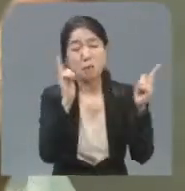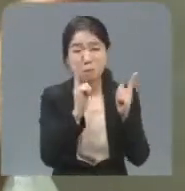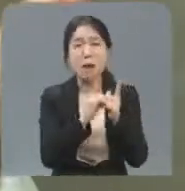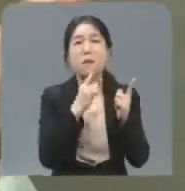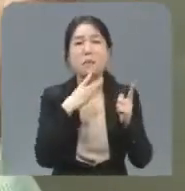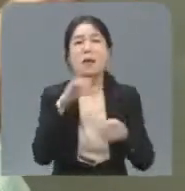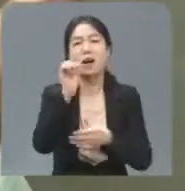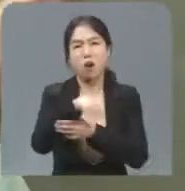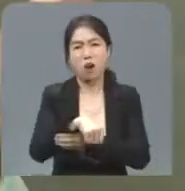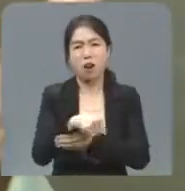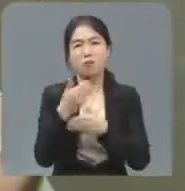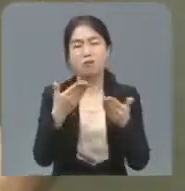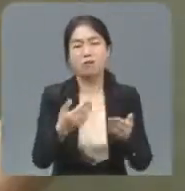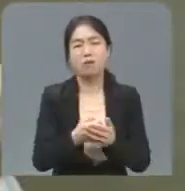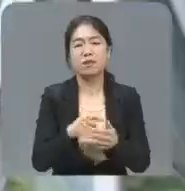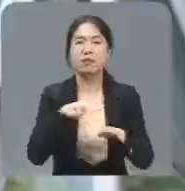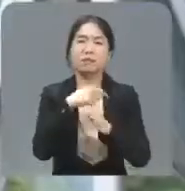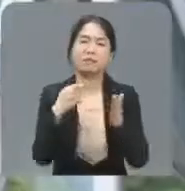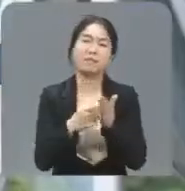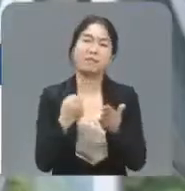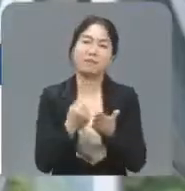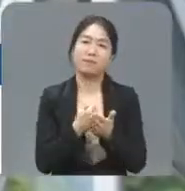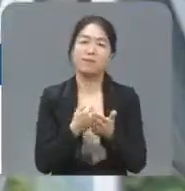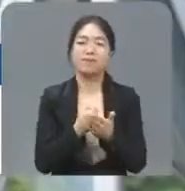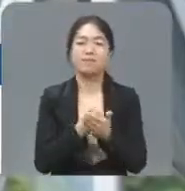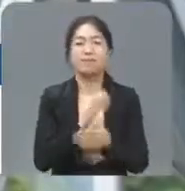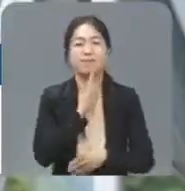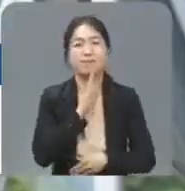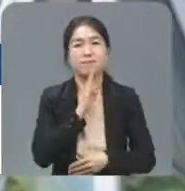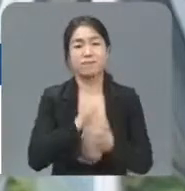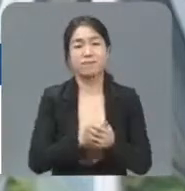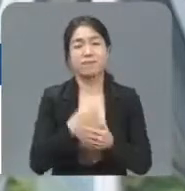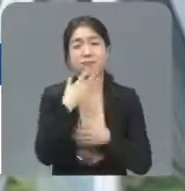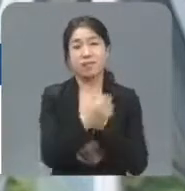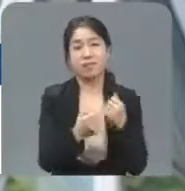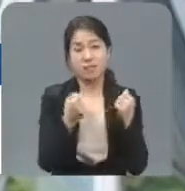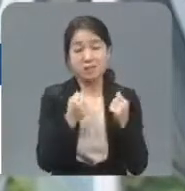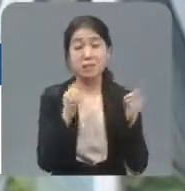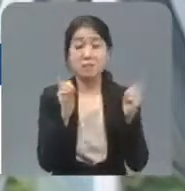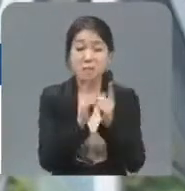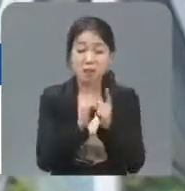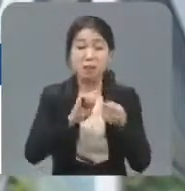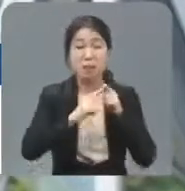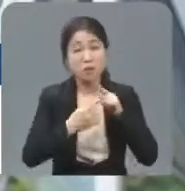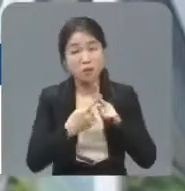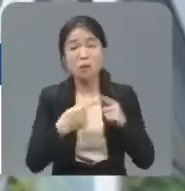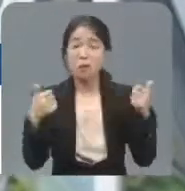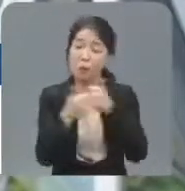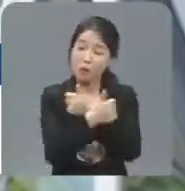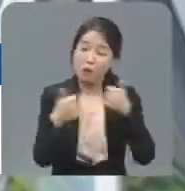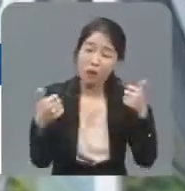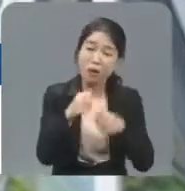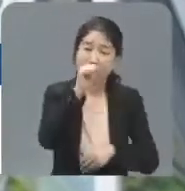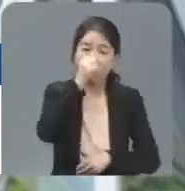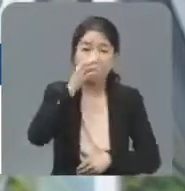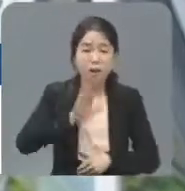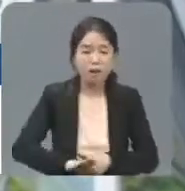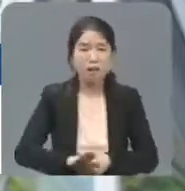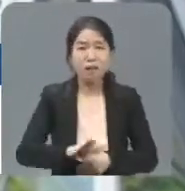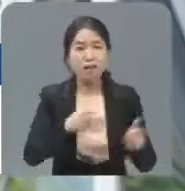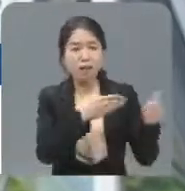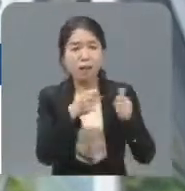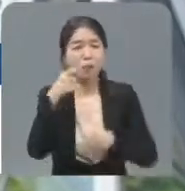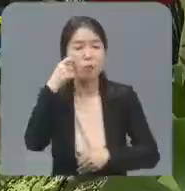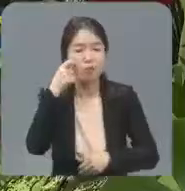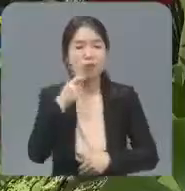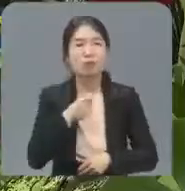좀 뭐랄까 안타깝죠 뭐. 건강하게 이렇게 만나고 서로 오고 좋은데 못 모시고 가는 심정이 말할